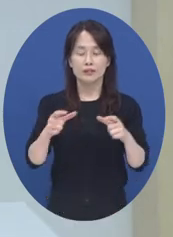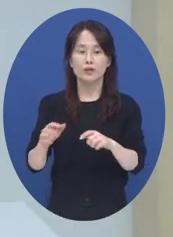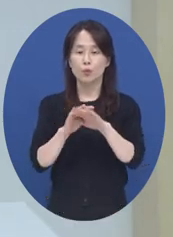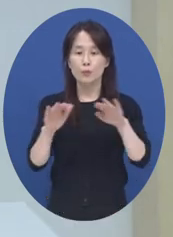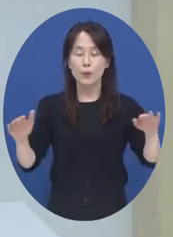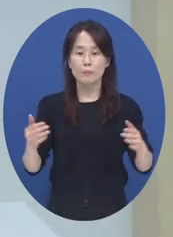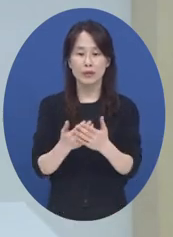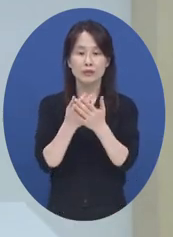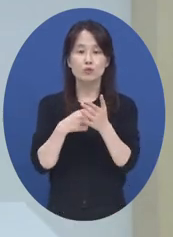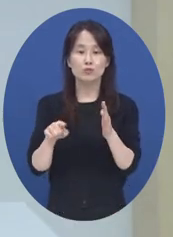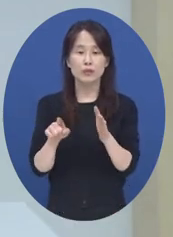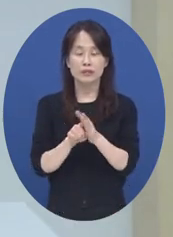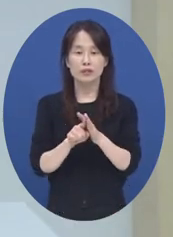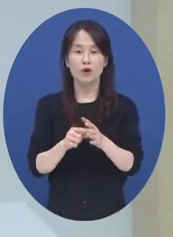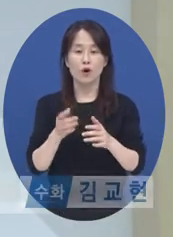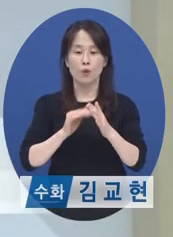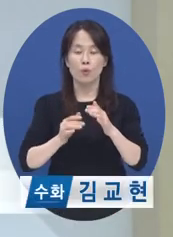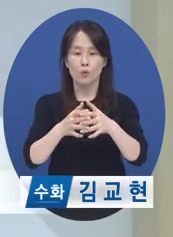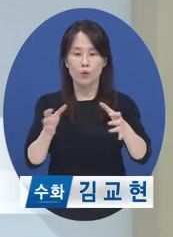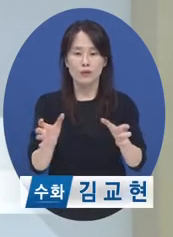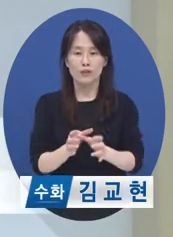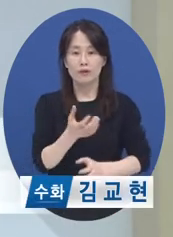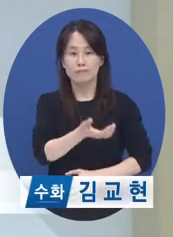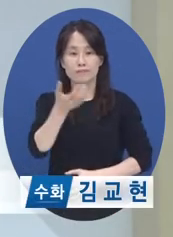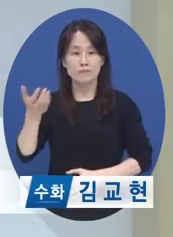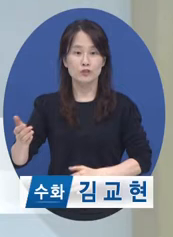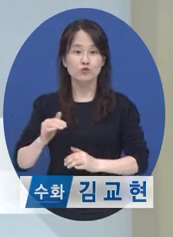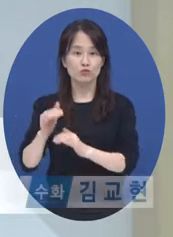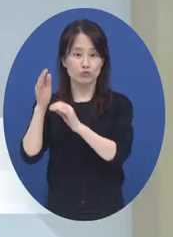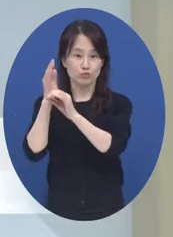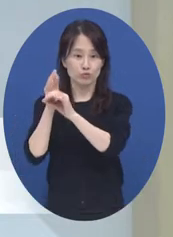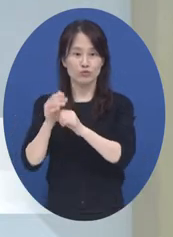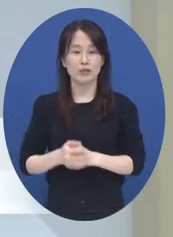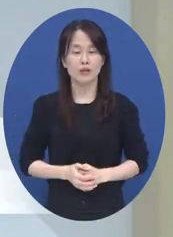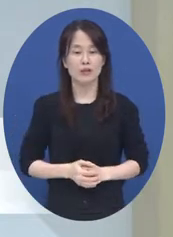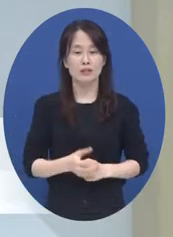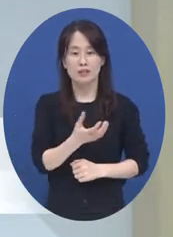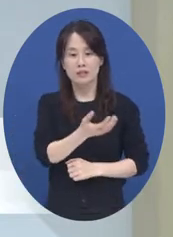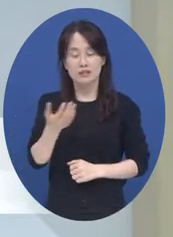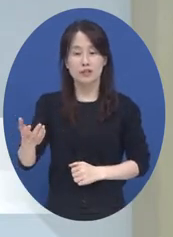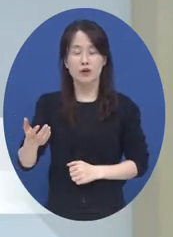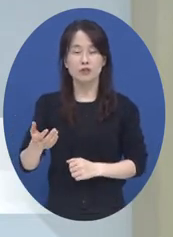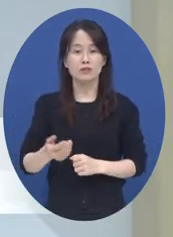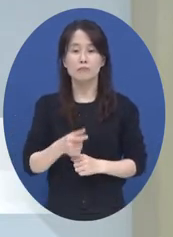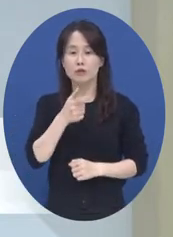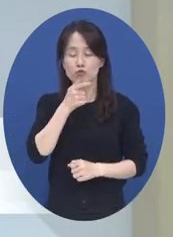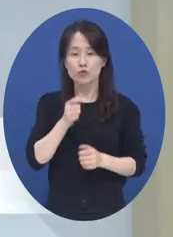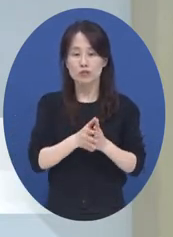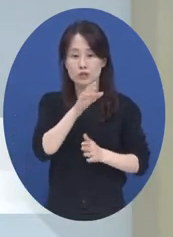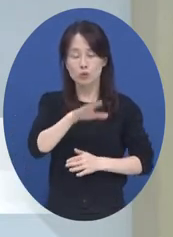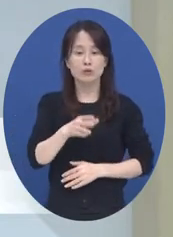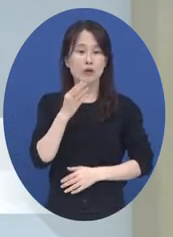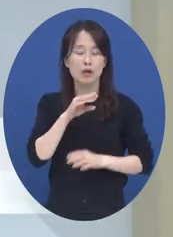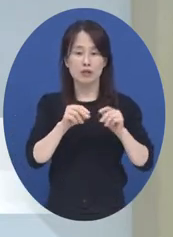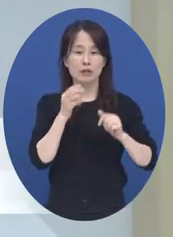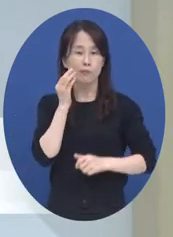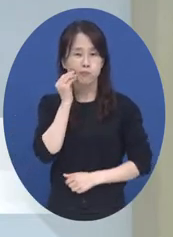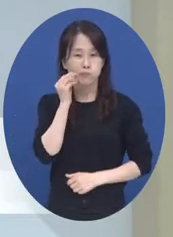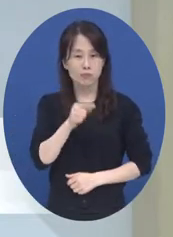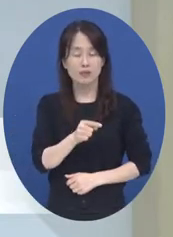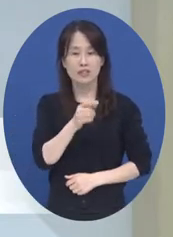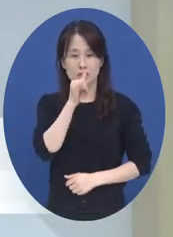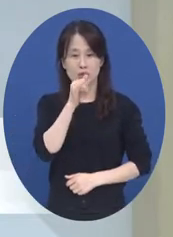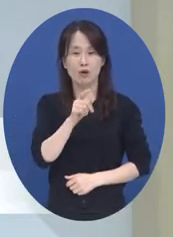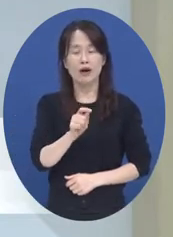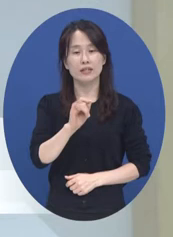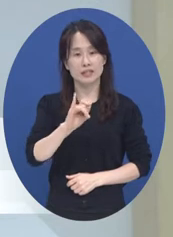경기도는 지역 간 균형 발전을 위해 도사나 공공기관 이전을 추진하고 있는데요. 이전에 따른 수원 시내 유휴부지에 IT와